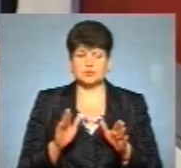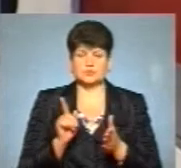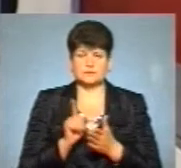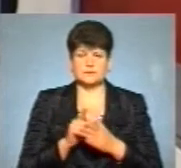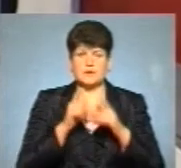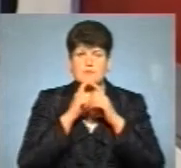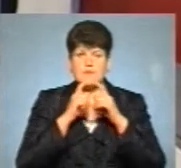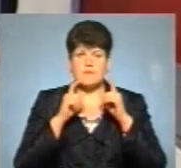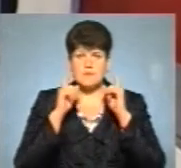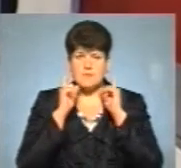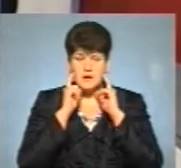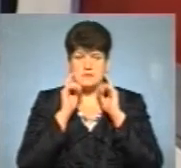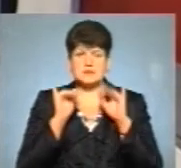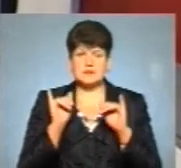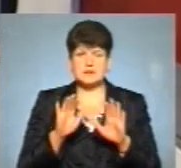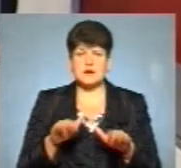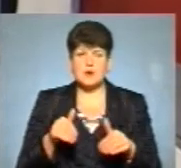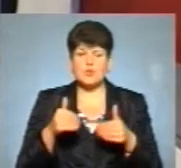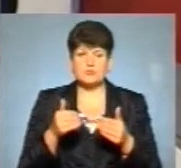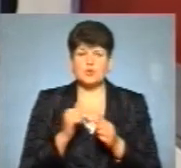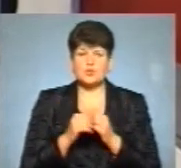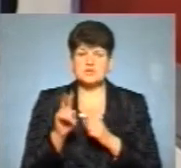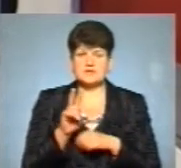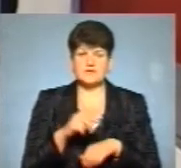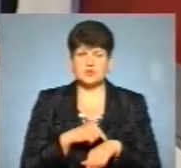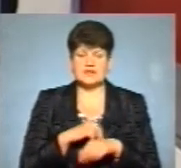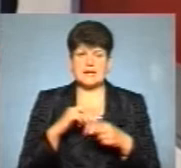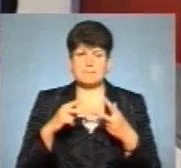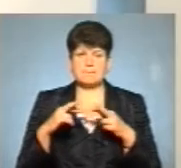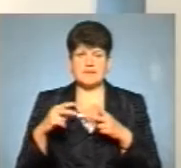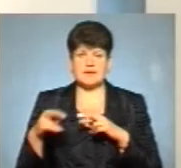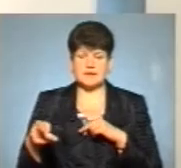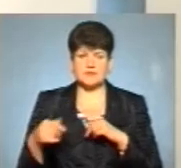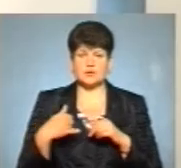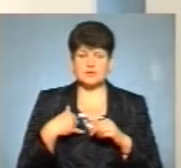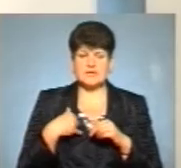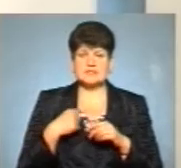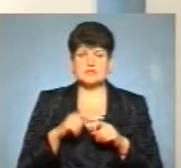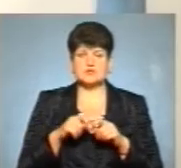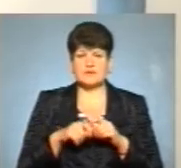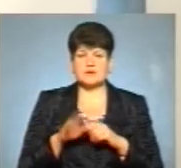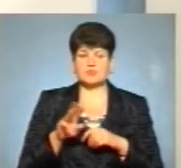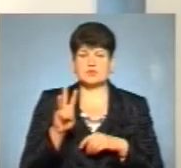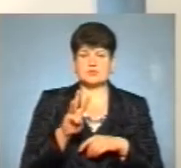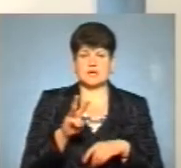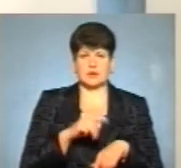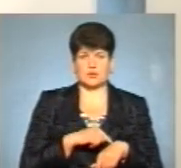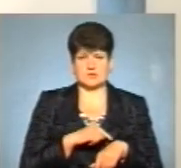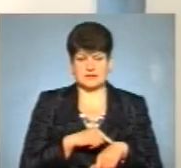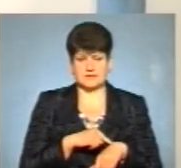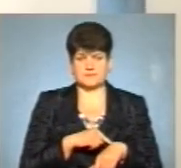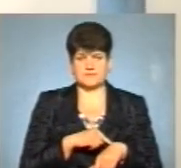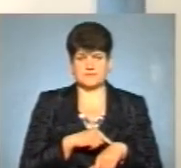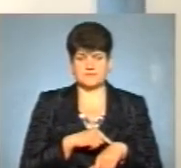масках, причому рекомендують що 2 години міняти маску. У нас тестування з 3 предметів буде 3 години,